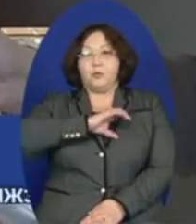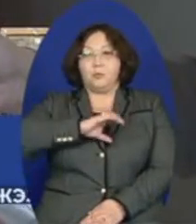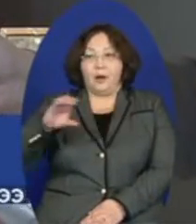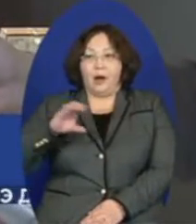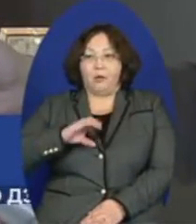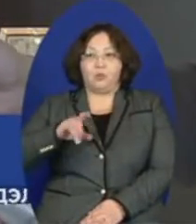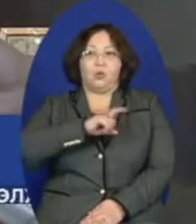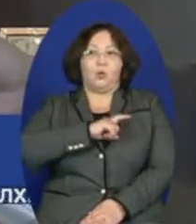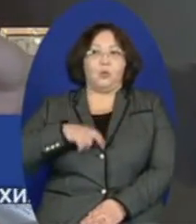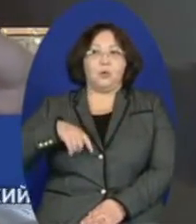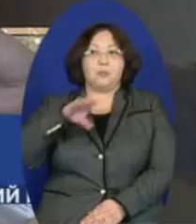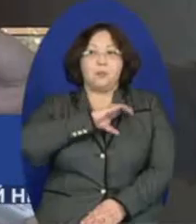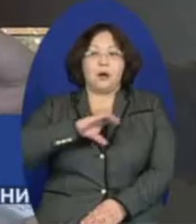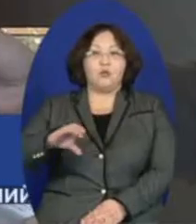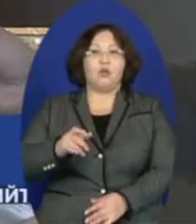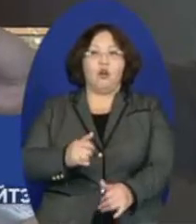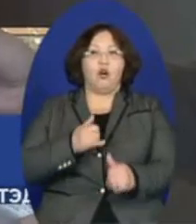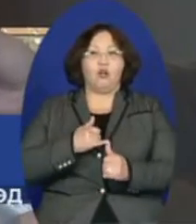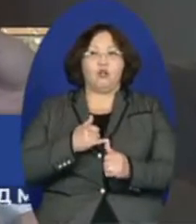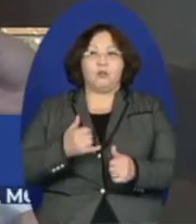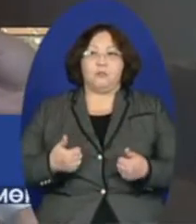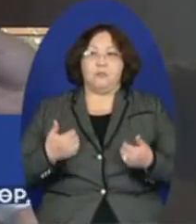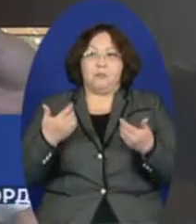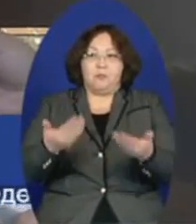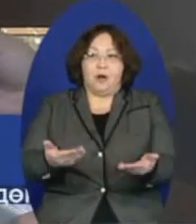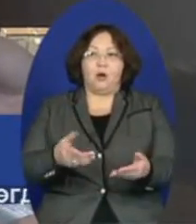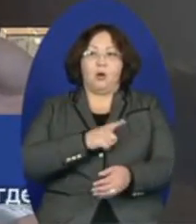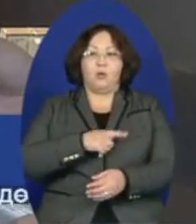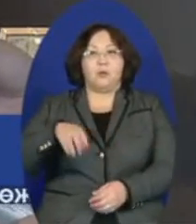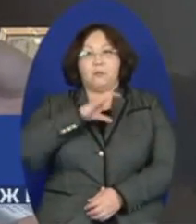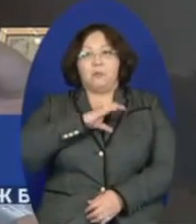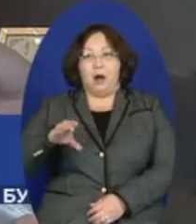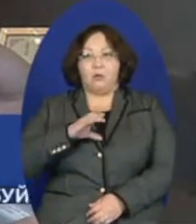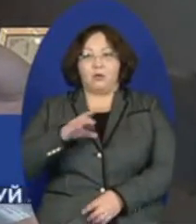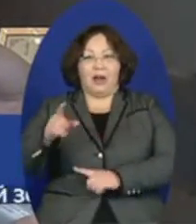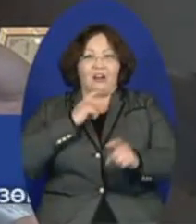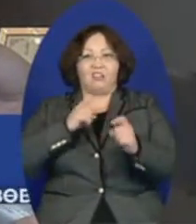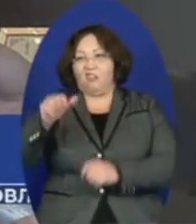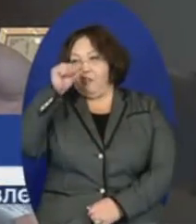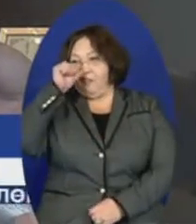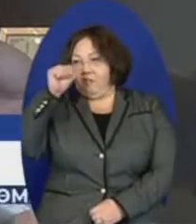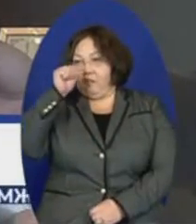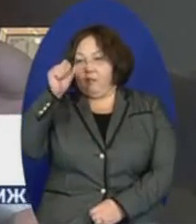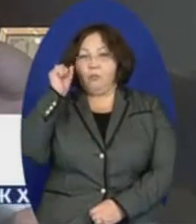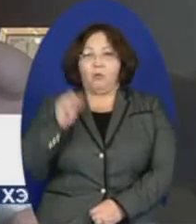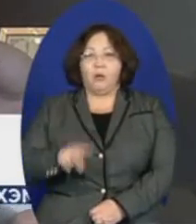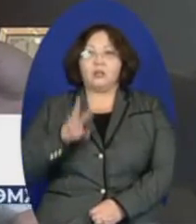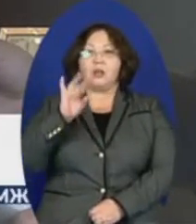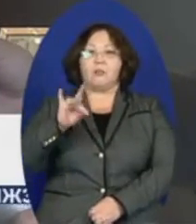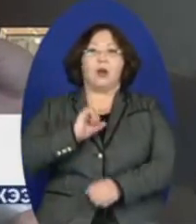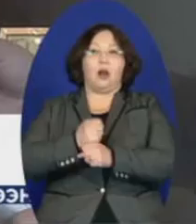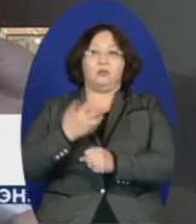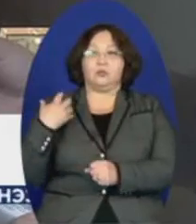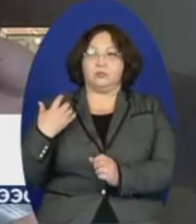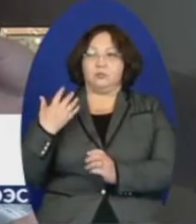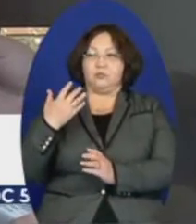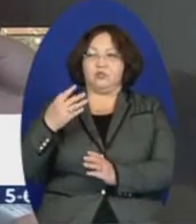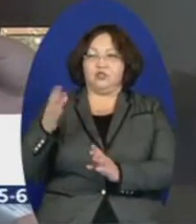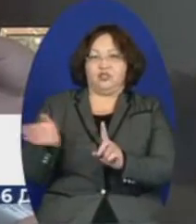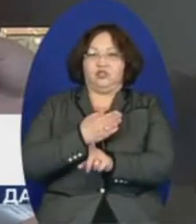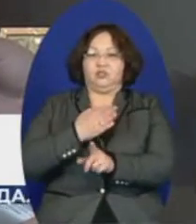бол хувийн хвшлийнхэнтэй харьцахтаа дээрэнгүү загнуул ямар хариуцлага хүлээх вэ гэдгийг энэ дээр хуульчлах